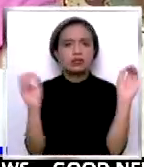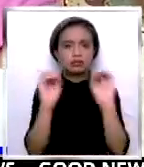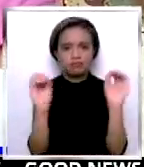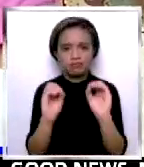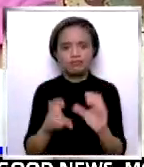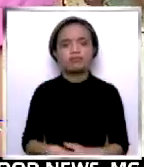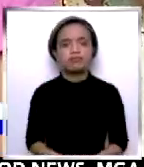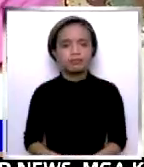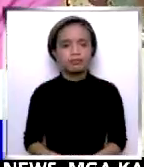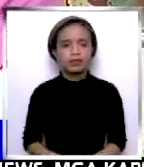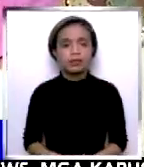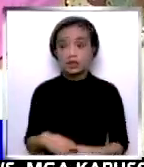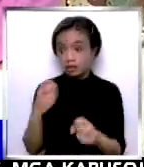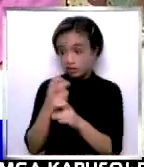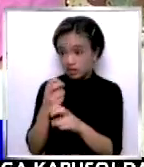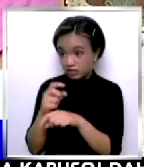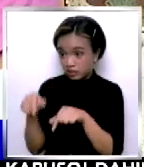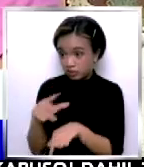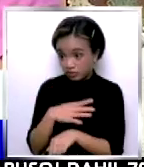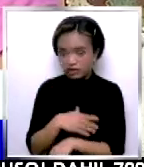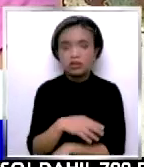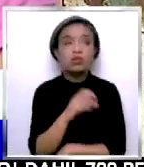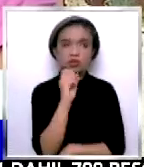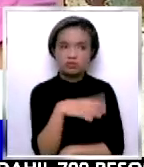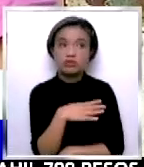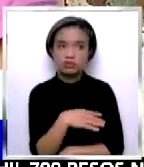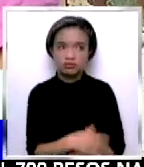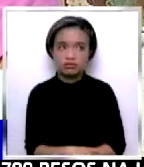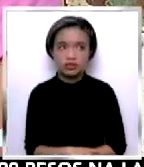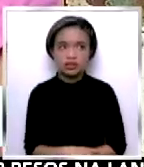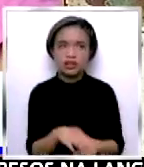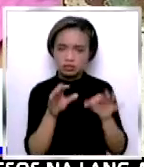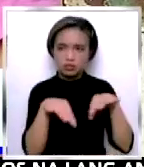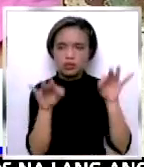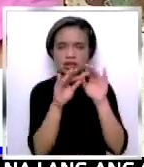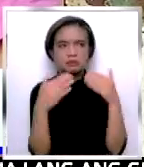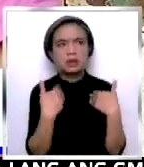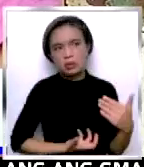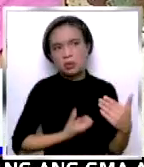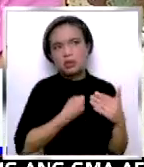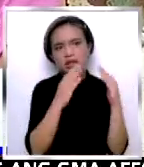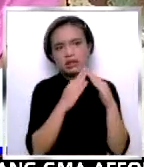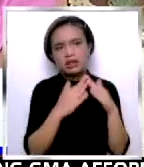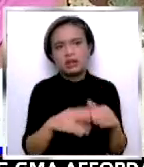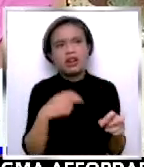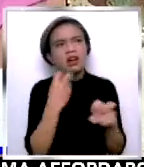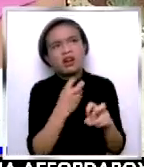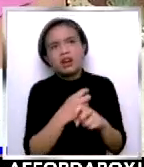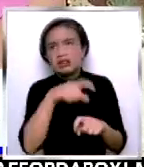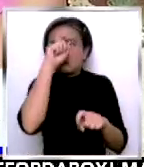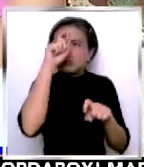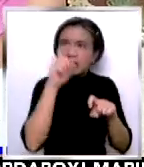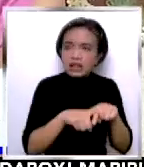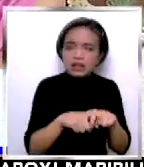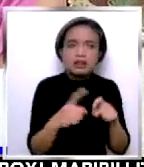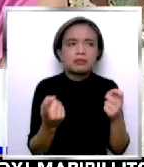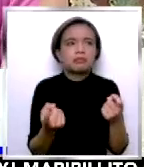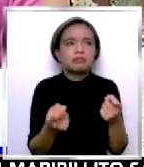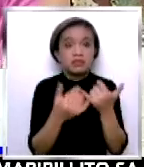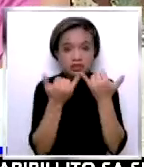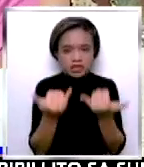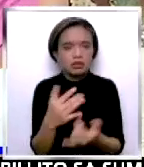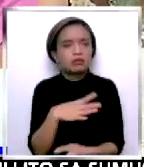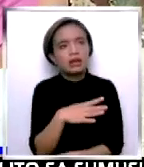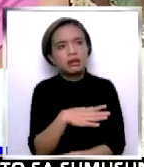dito, okay na sa inyo? Okay na po. Basta may sarili pong bahay kasi ang hirap po, nag-upa pa po. Tapos ano, ngayon okay naman.